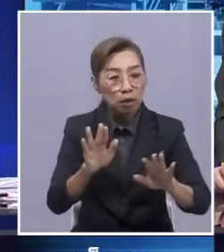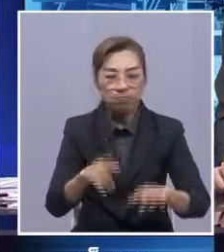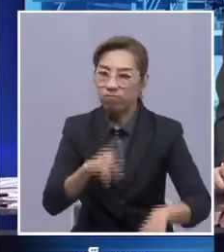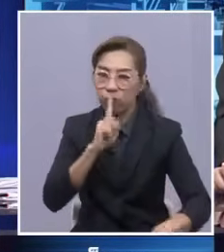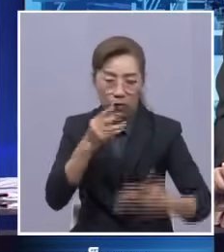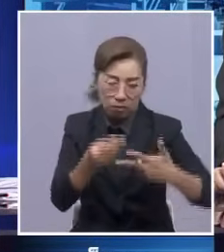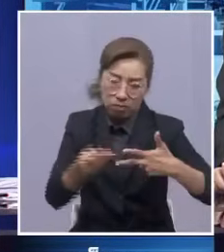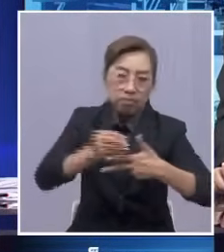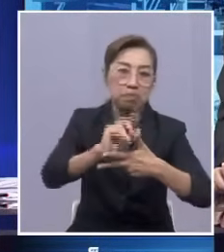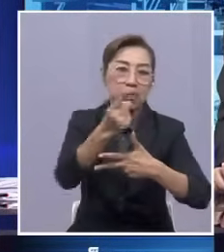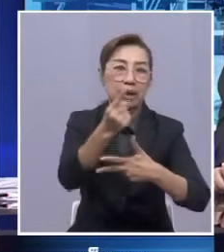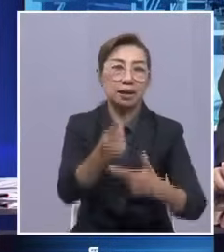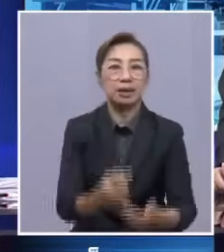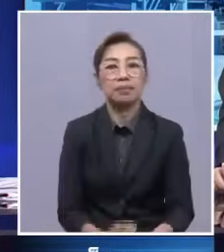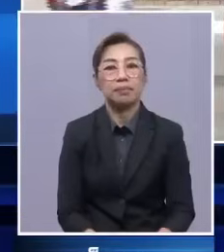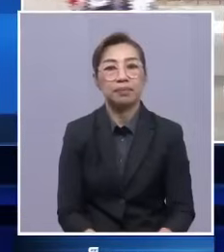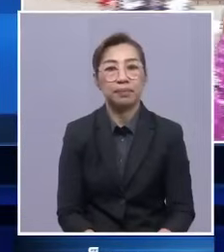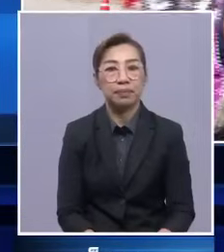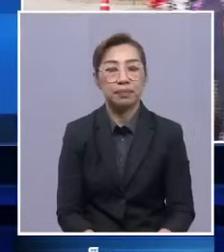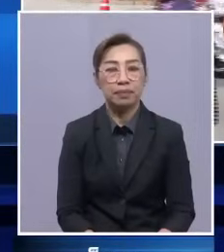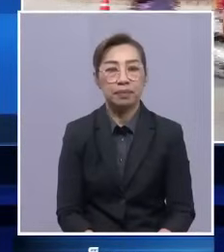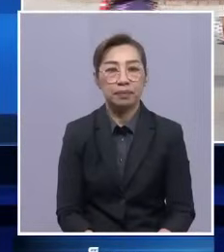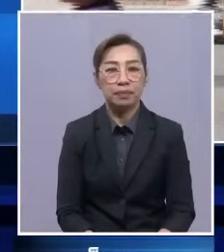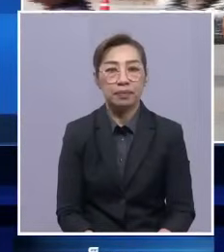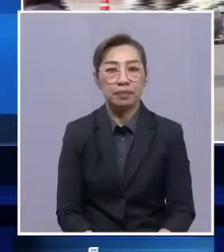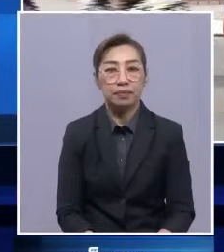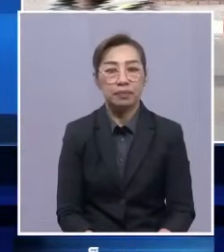จากคุณอิทธิพัฒน์ปิ่นระโรจน์ครับ